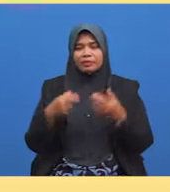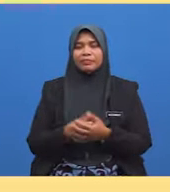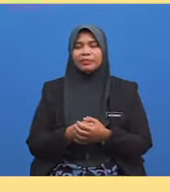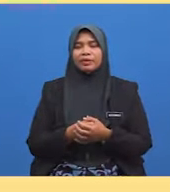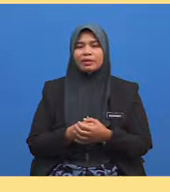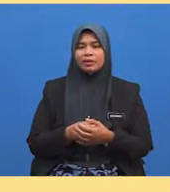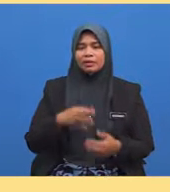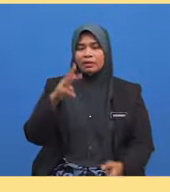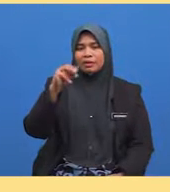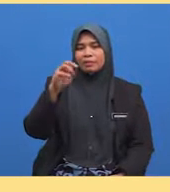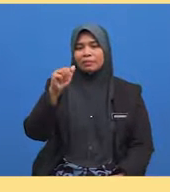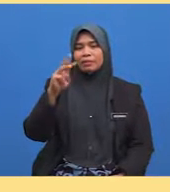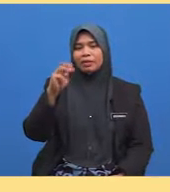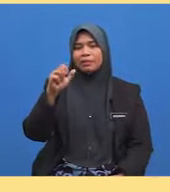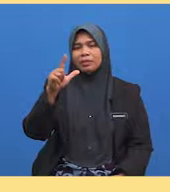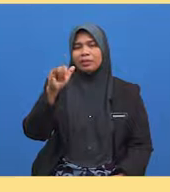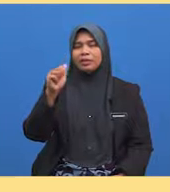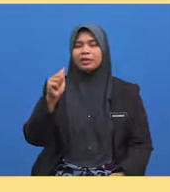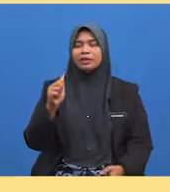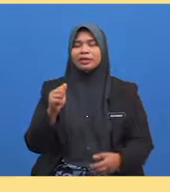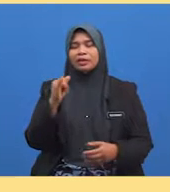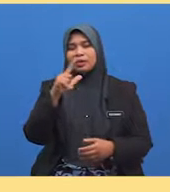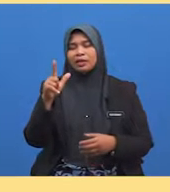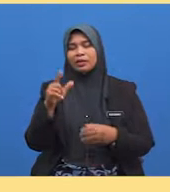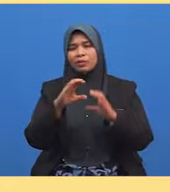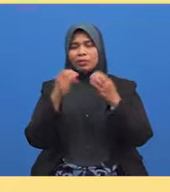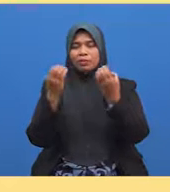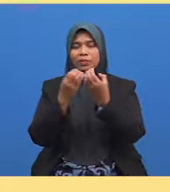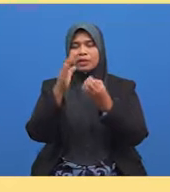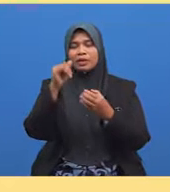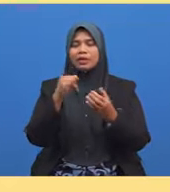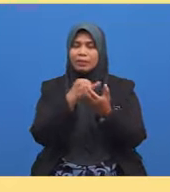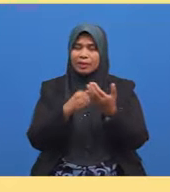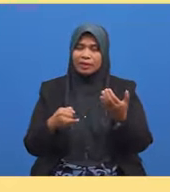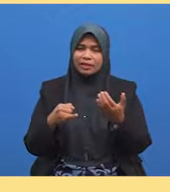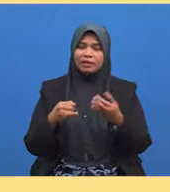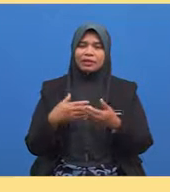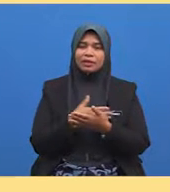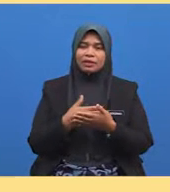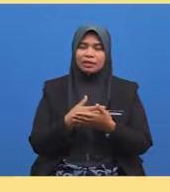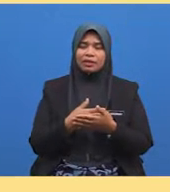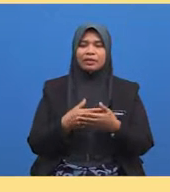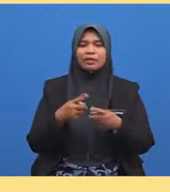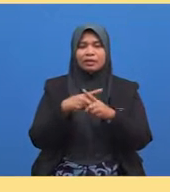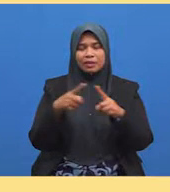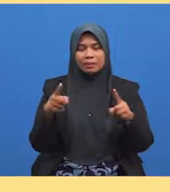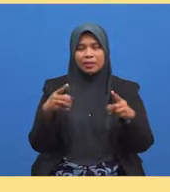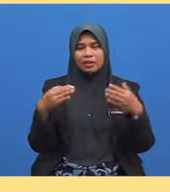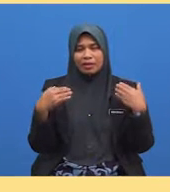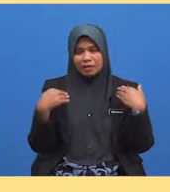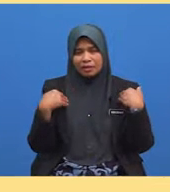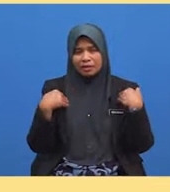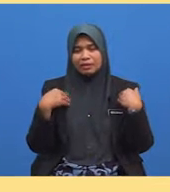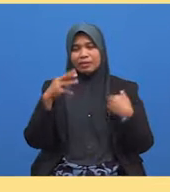reptilia. Haiwan mamalia merupakan satu-satunya kumpulan yang melahirkan anak. Tetapi terdapat